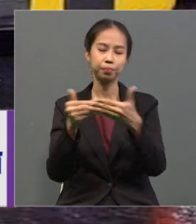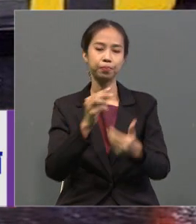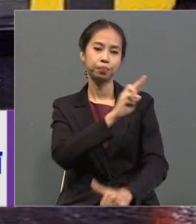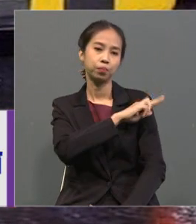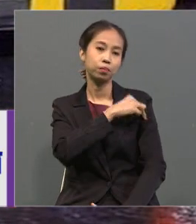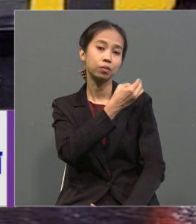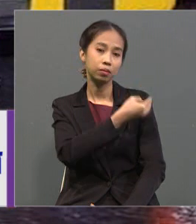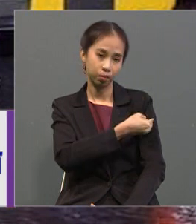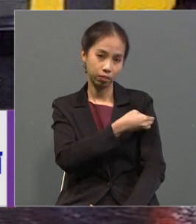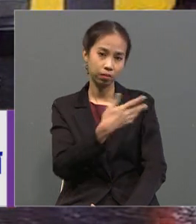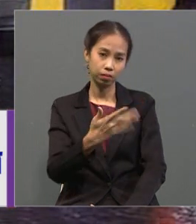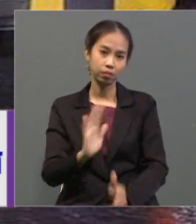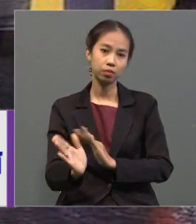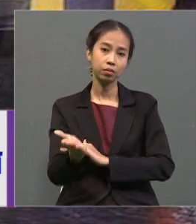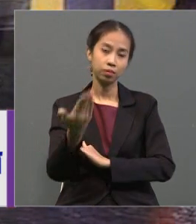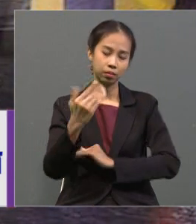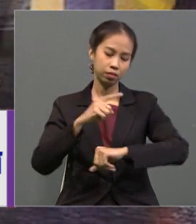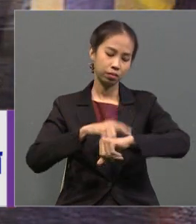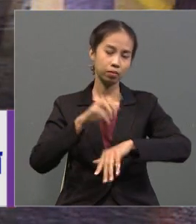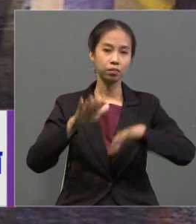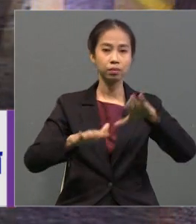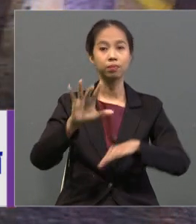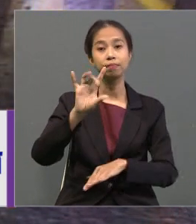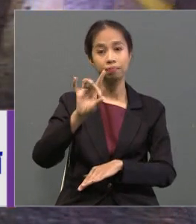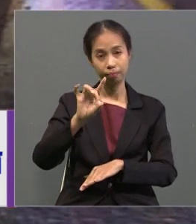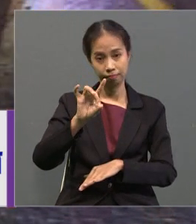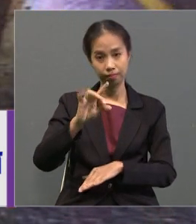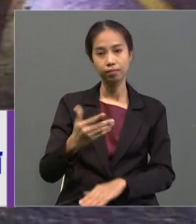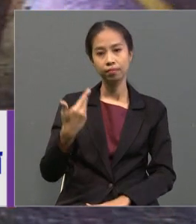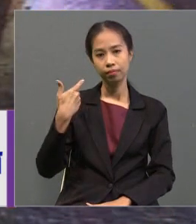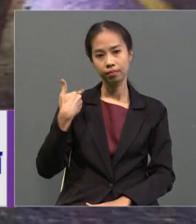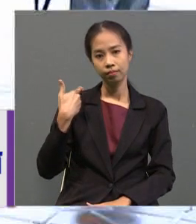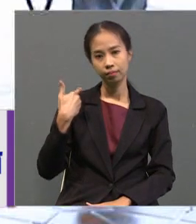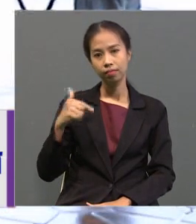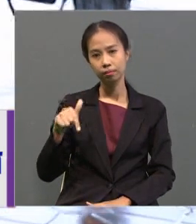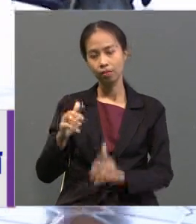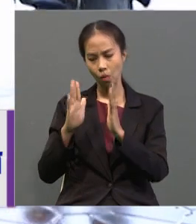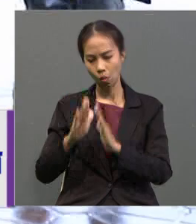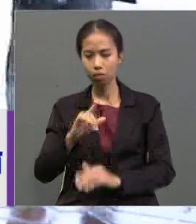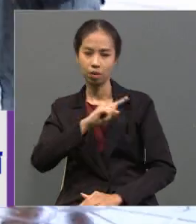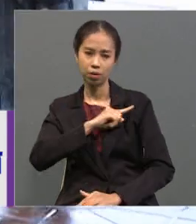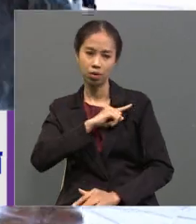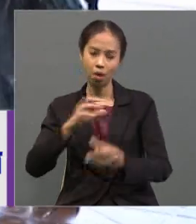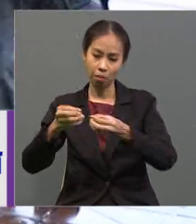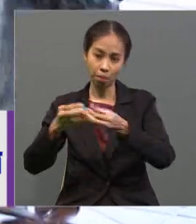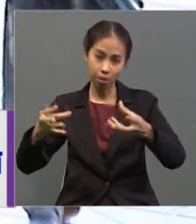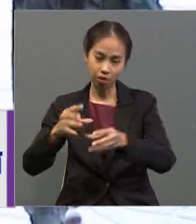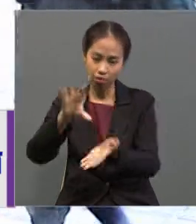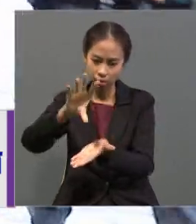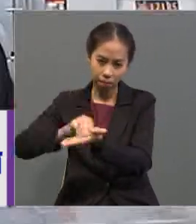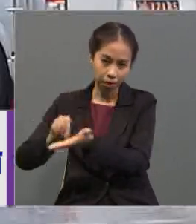พยาบาลต่อมาช่วงเช้าเนี่ยประมาณ 8โมงเช้าเจ้าหน้าที่ EODนะครับหน่วยเก็บกู้ทำลายวัตถุระเบิดก็